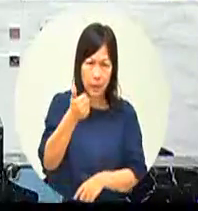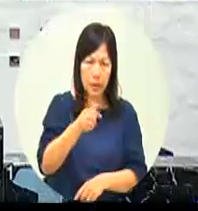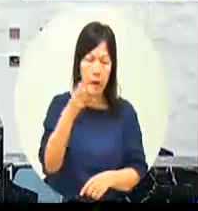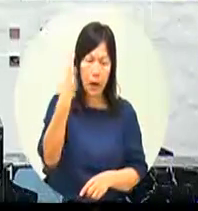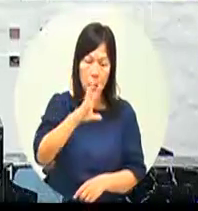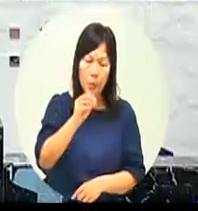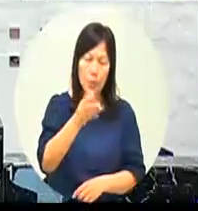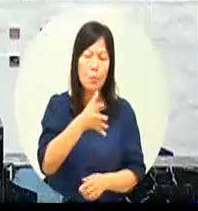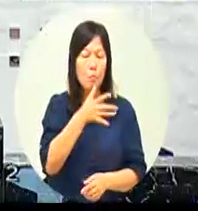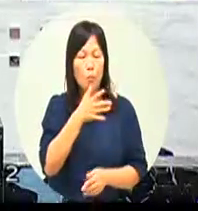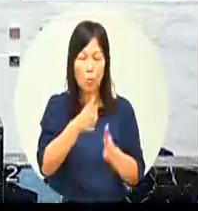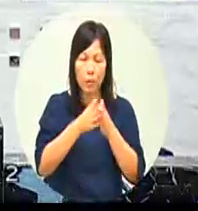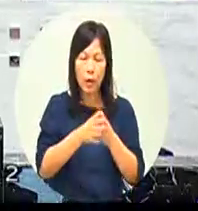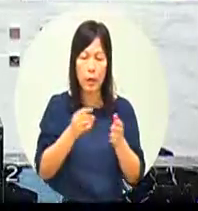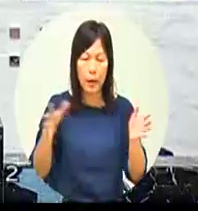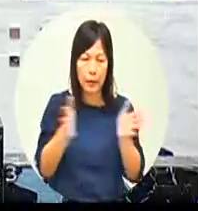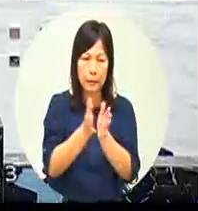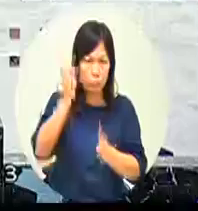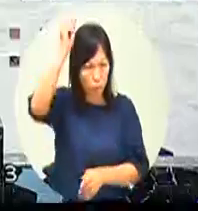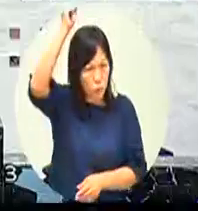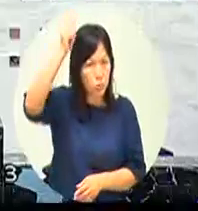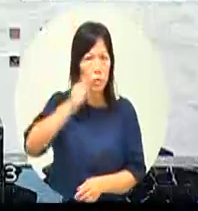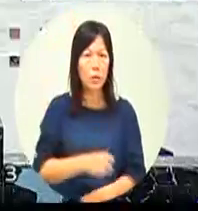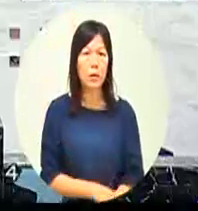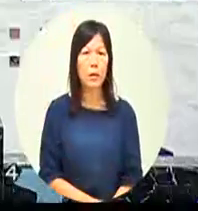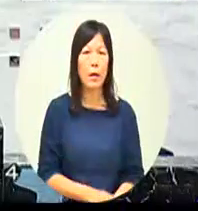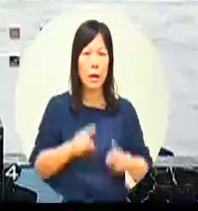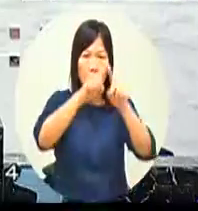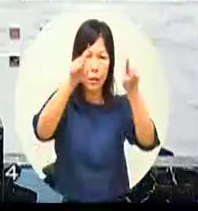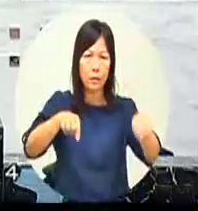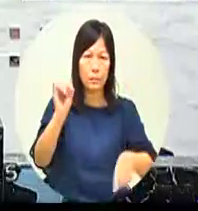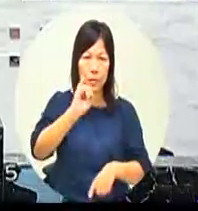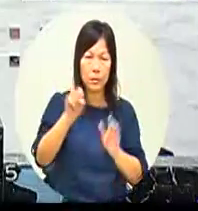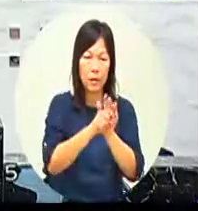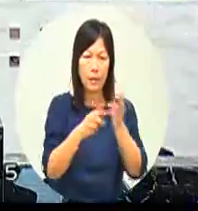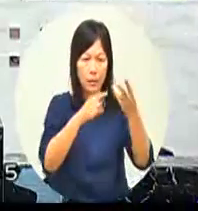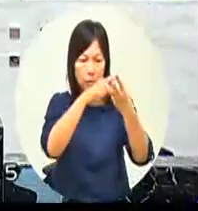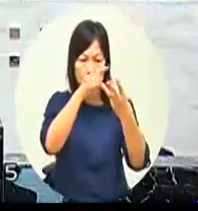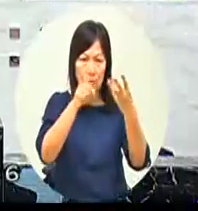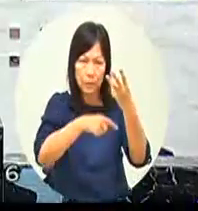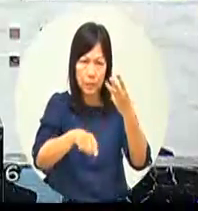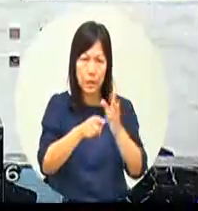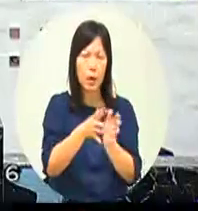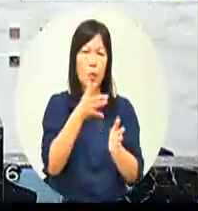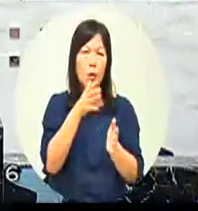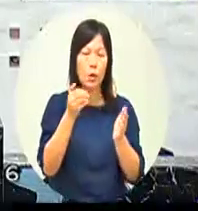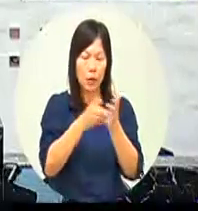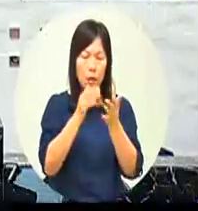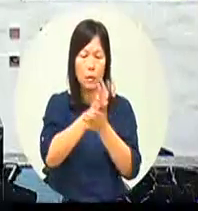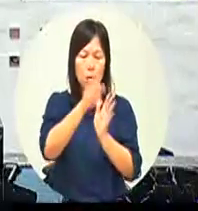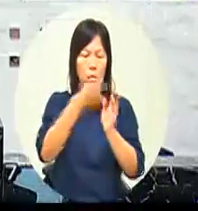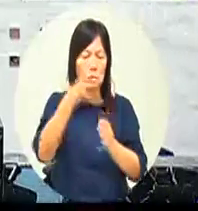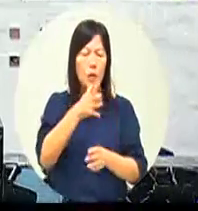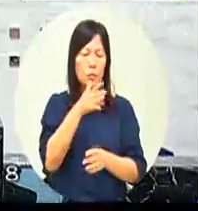要发言？请一并举手。周凌文议员，好，这三个议员发言完，我们就不再发言，谢